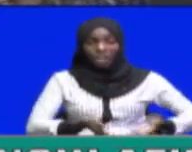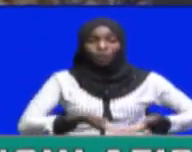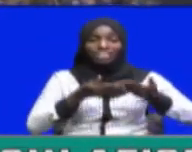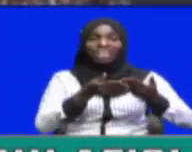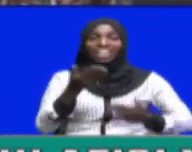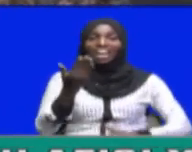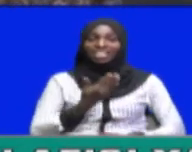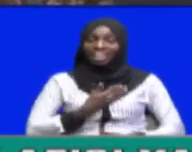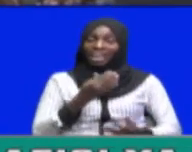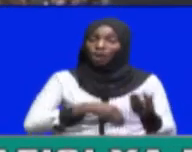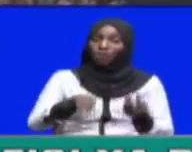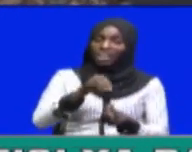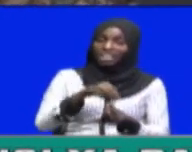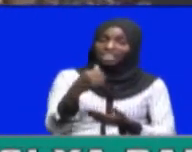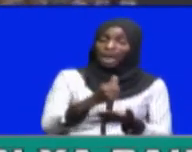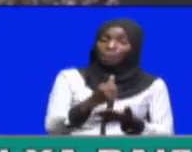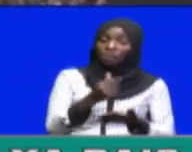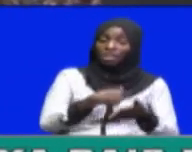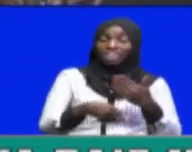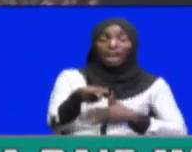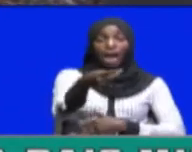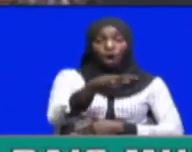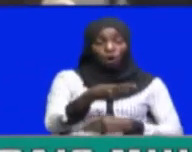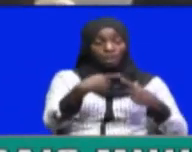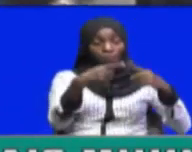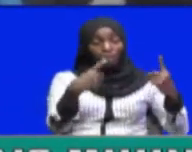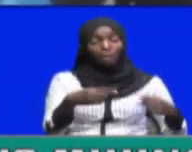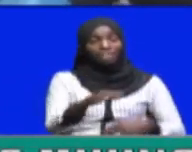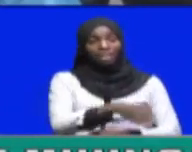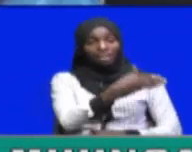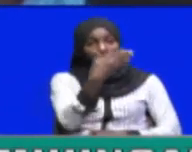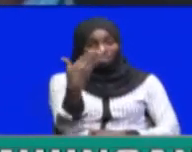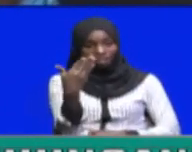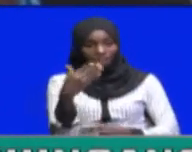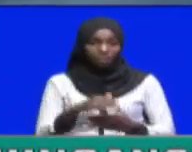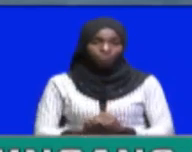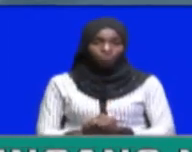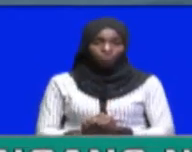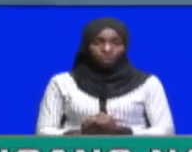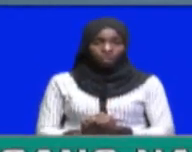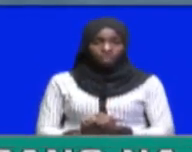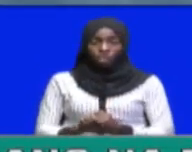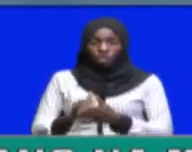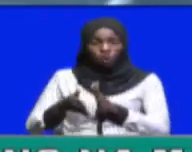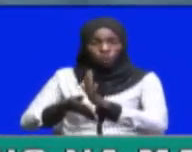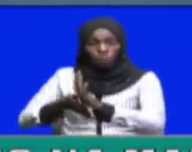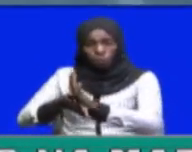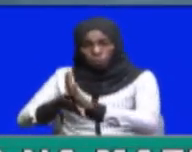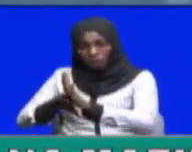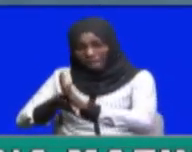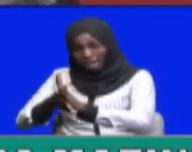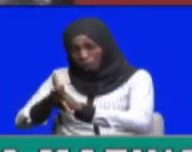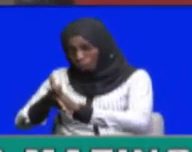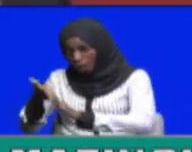kupitia kwenye taasisi za ukusanyaji wa kodi na mapato mbalimbali ya serikali. Hii ni mara ya kwanza kwa meli ya kitalii yenye idadi kubwa ya